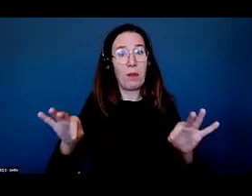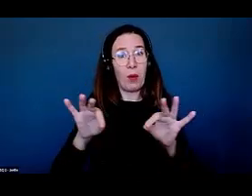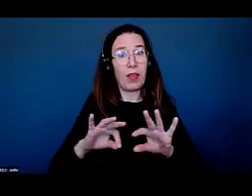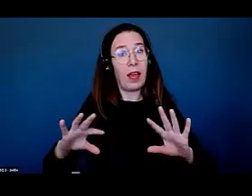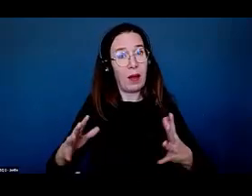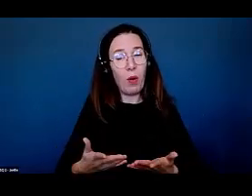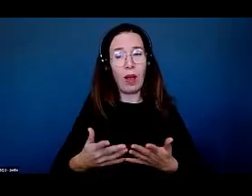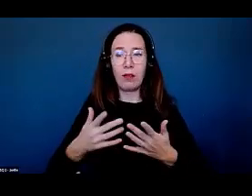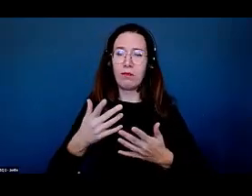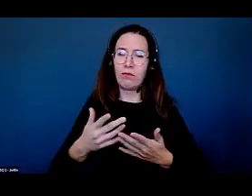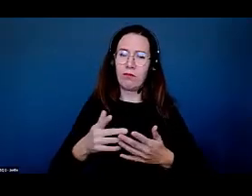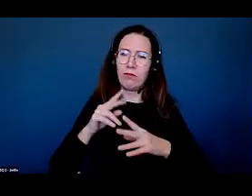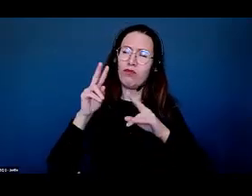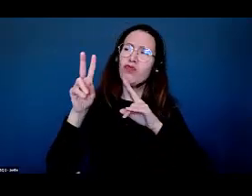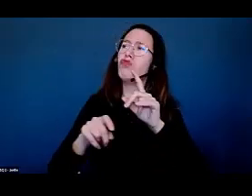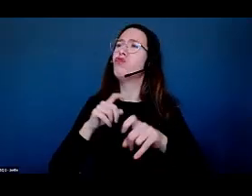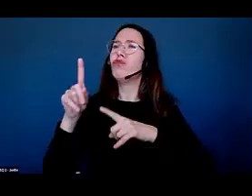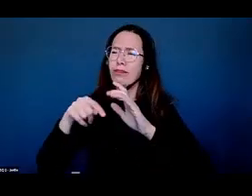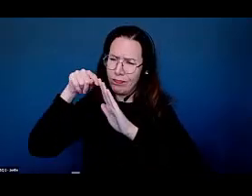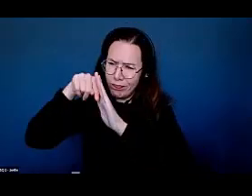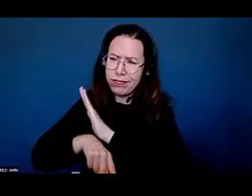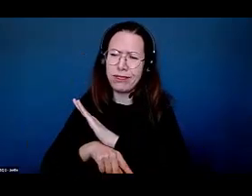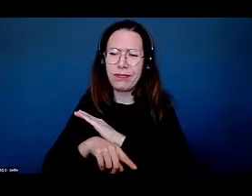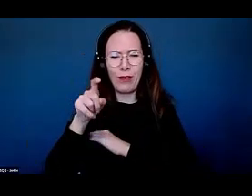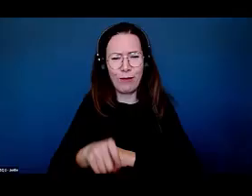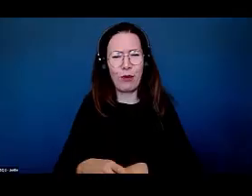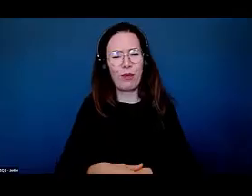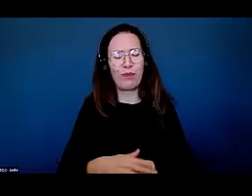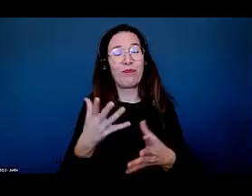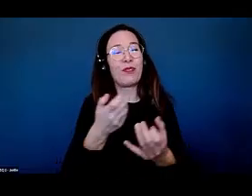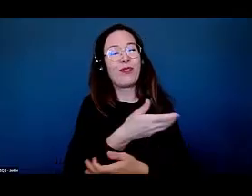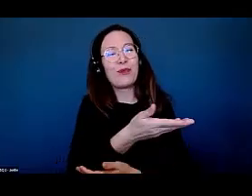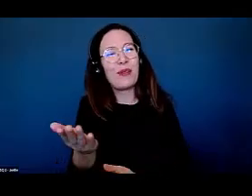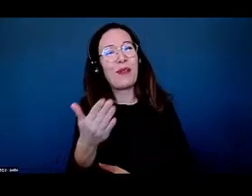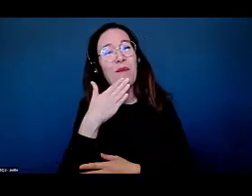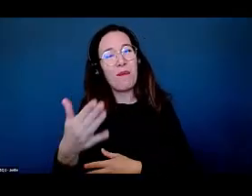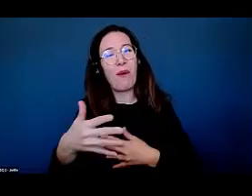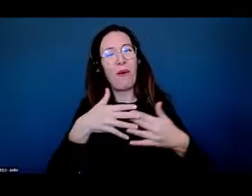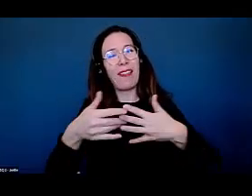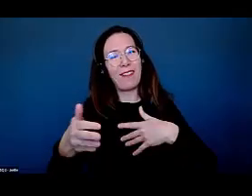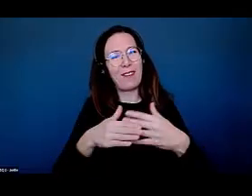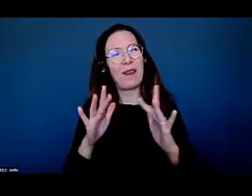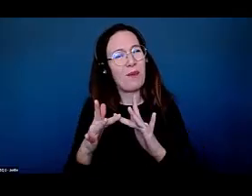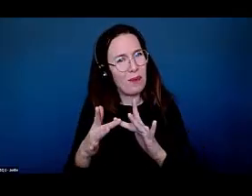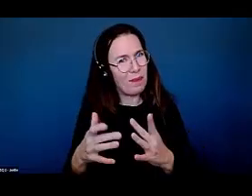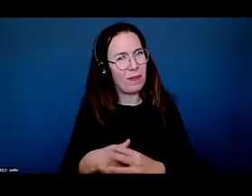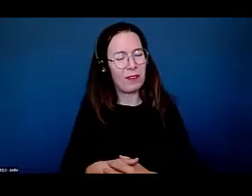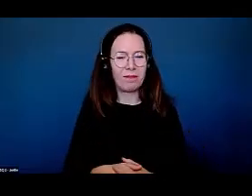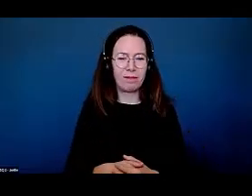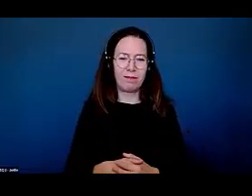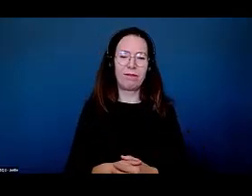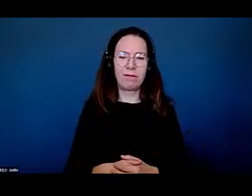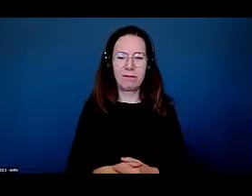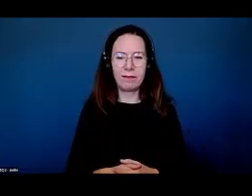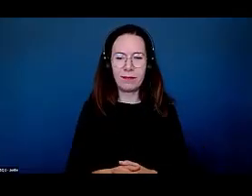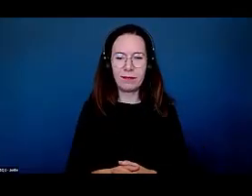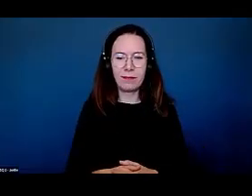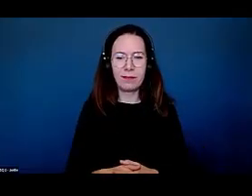que nous ayons en profondeur dans cette question. Donc, je vous souhaite à toutes et tous un très bon webinaire.